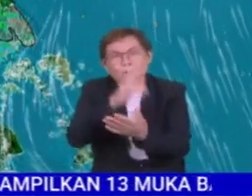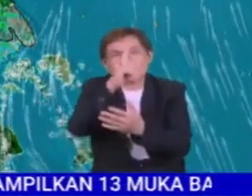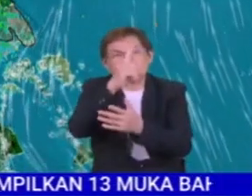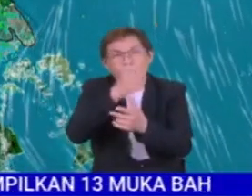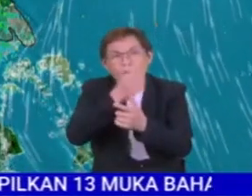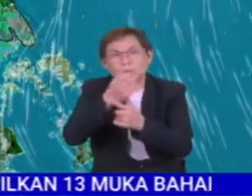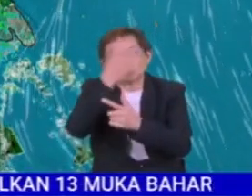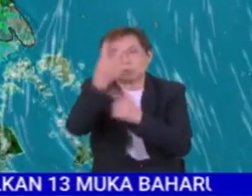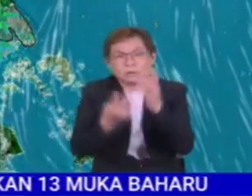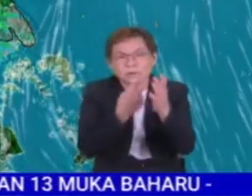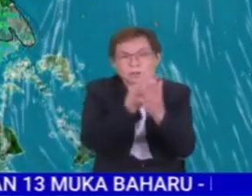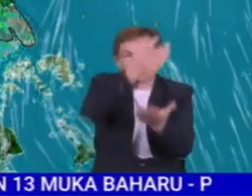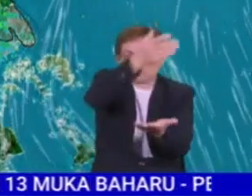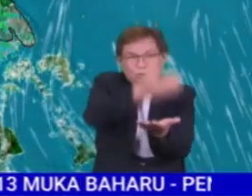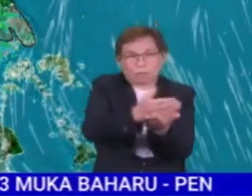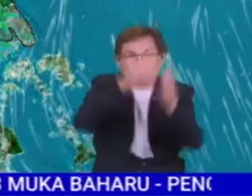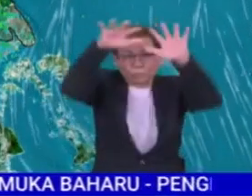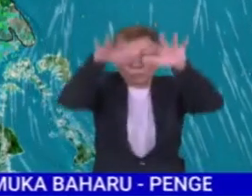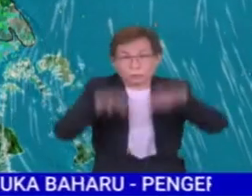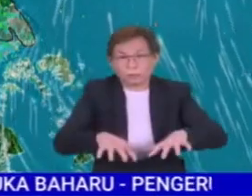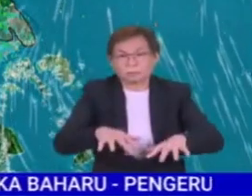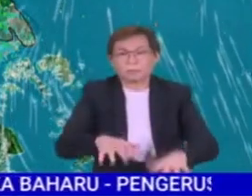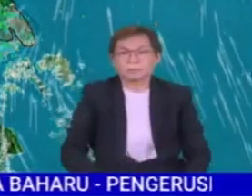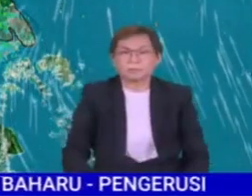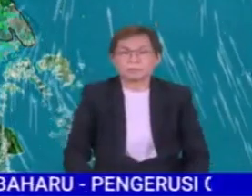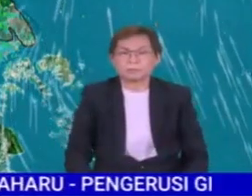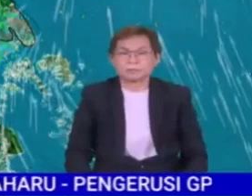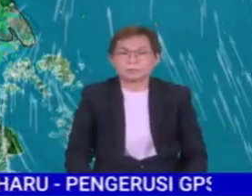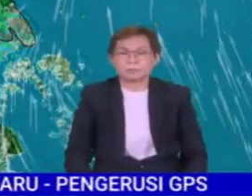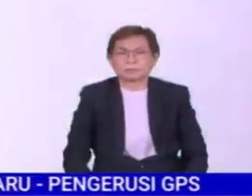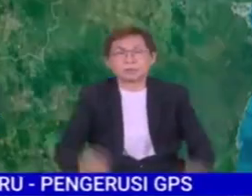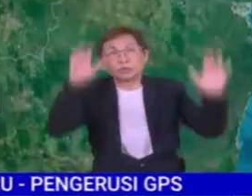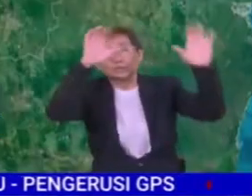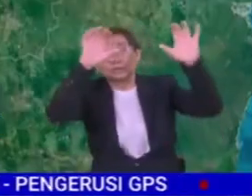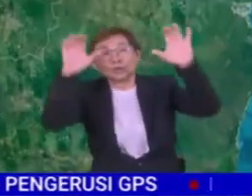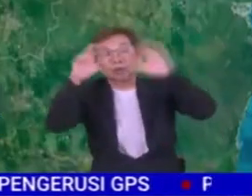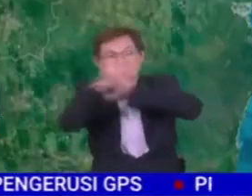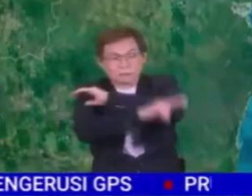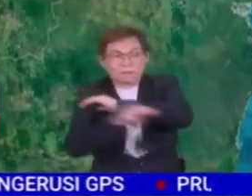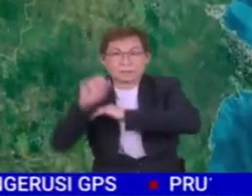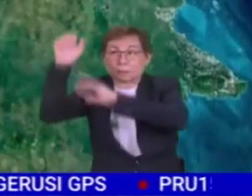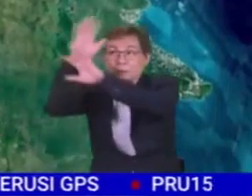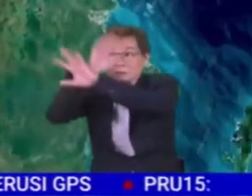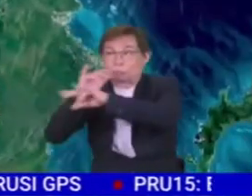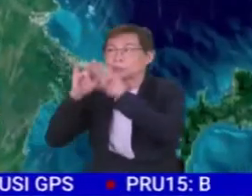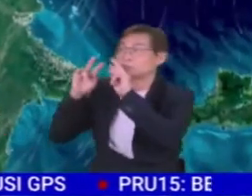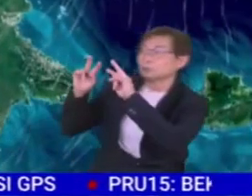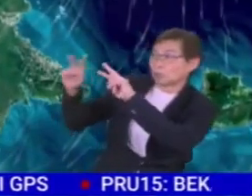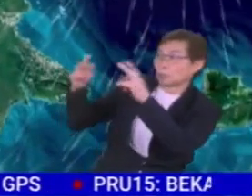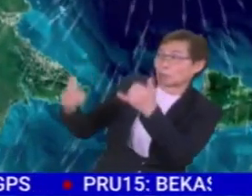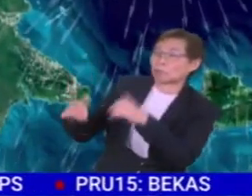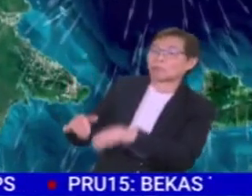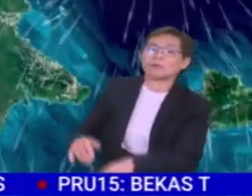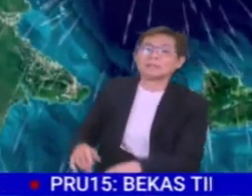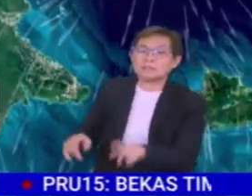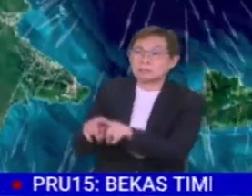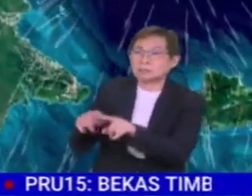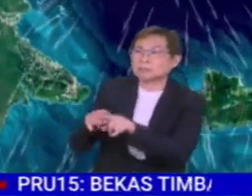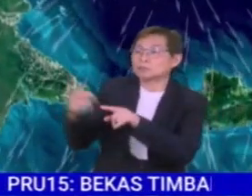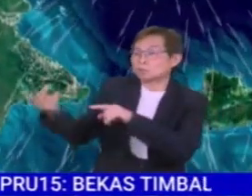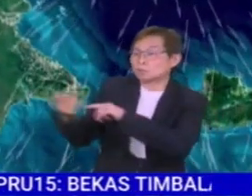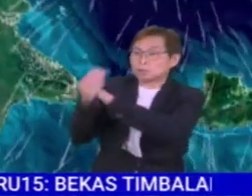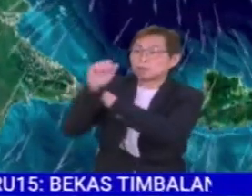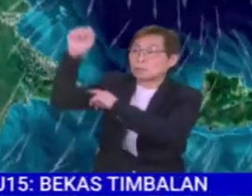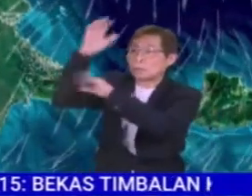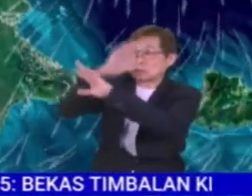1 hingga 2 jam daripada sekarang. Kita lihat tinjauan cuaca untuk negeri Sabah dan Sarawak pula. Begitu juga keadaannya untuk kedua-dua negeri